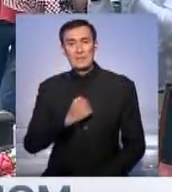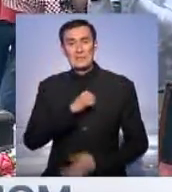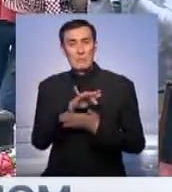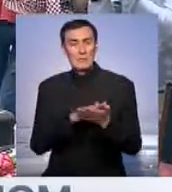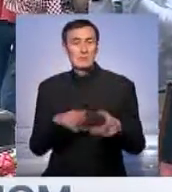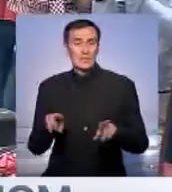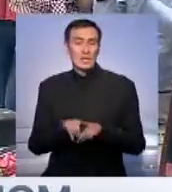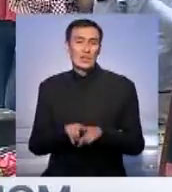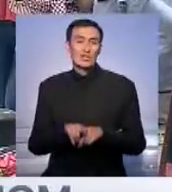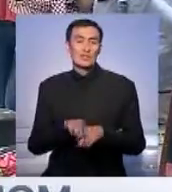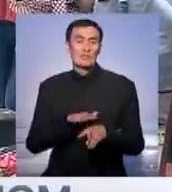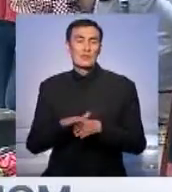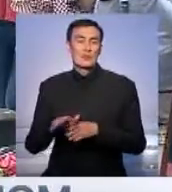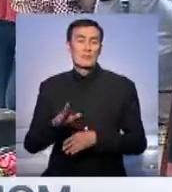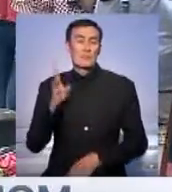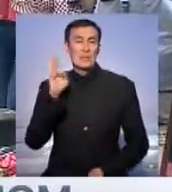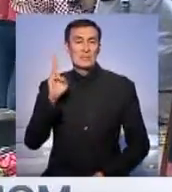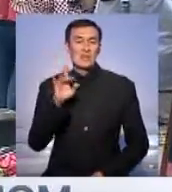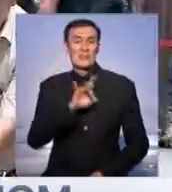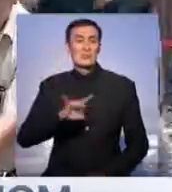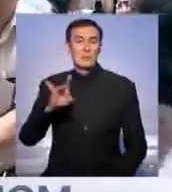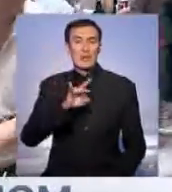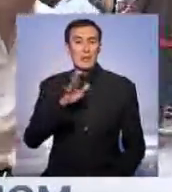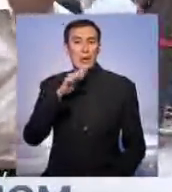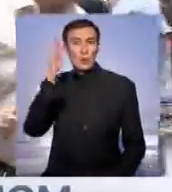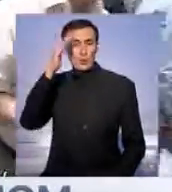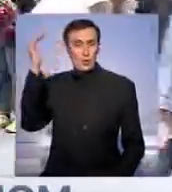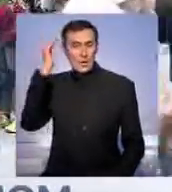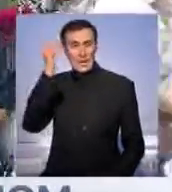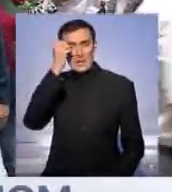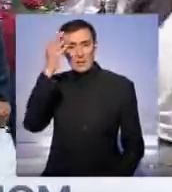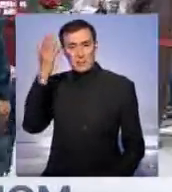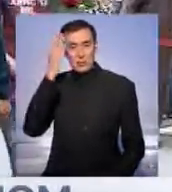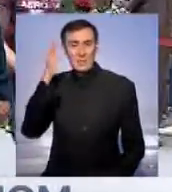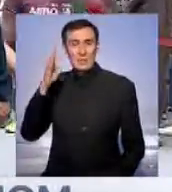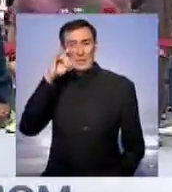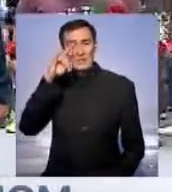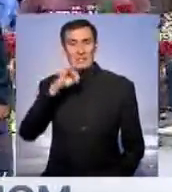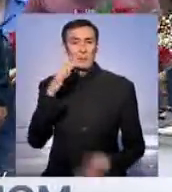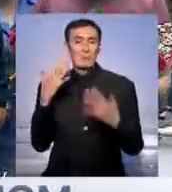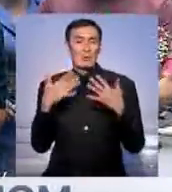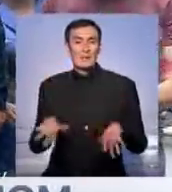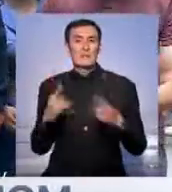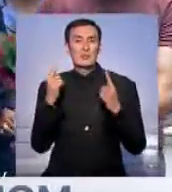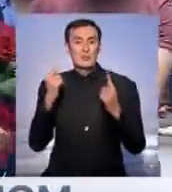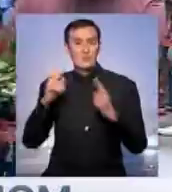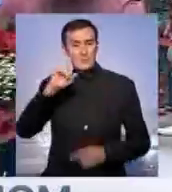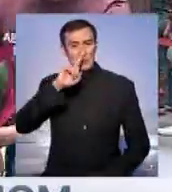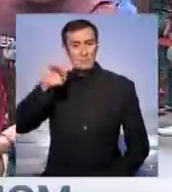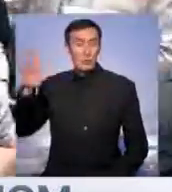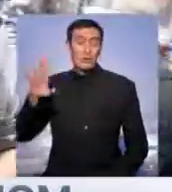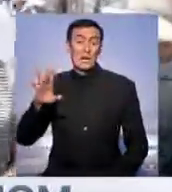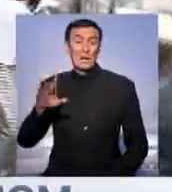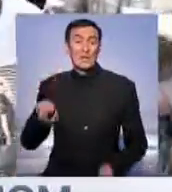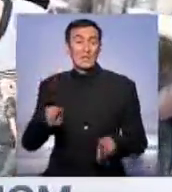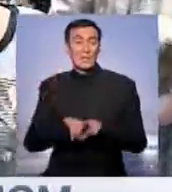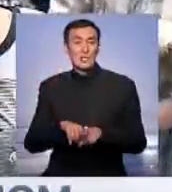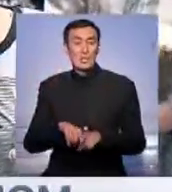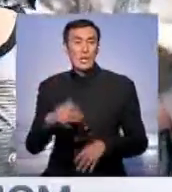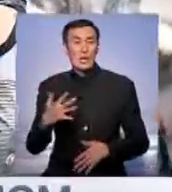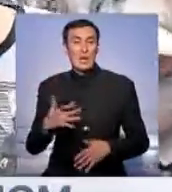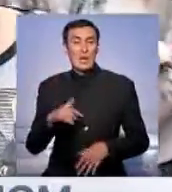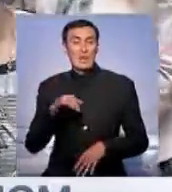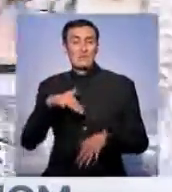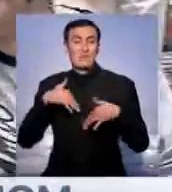также чрезвычайные полномочные послы Республики Корея и Японии. По их словам, Казахстан потерял выдающегося чемпиона. Не скрывали эмоции